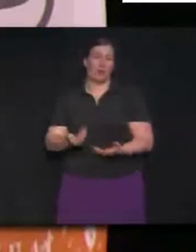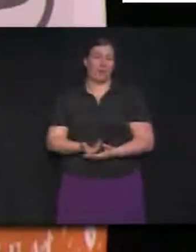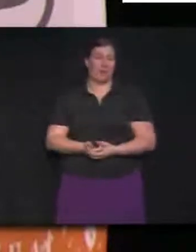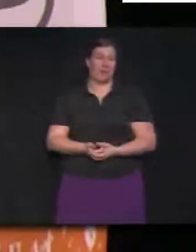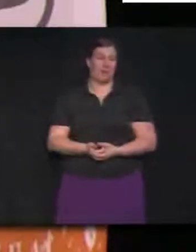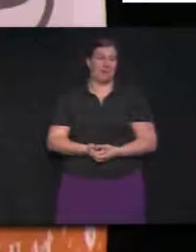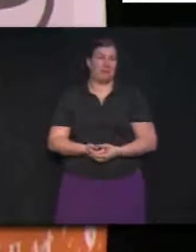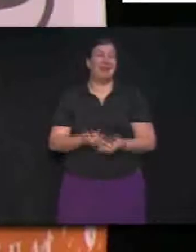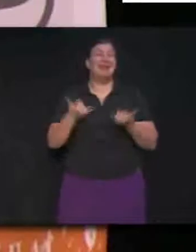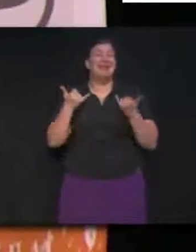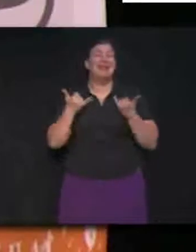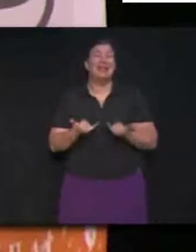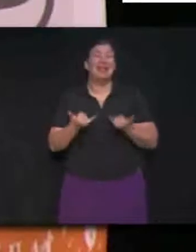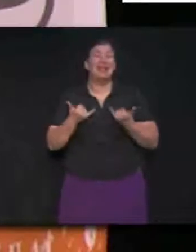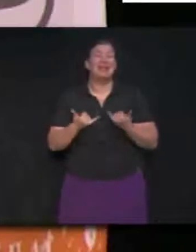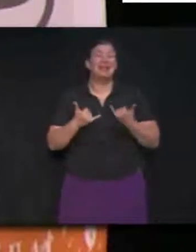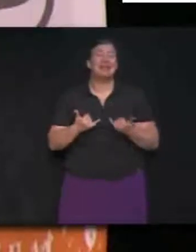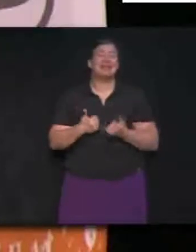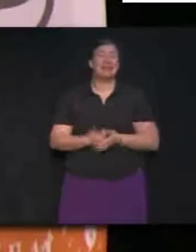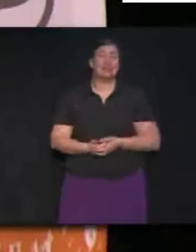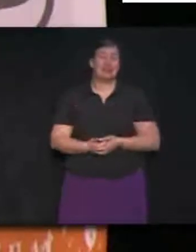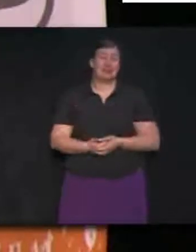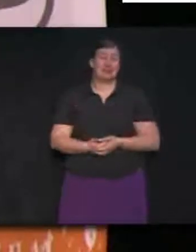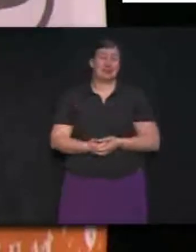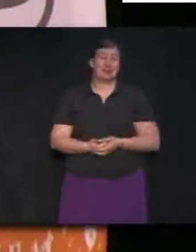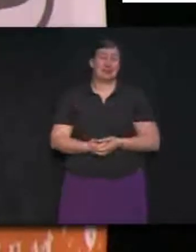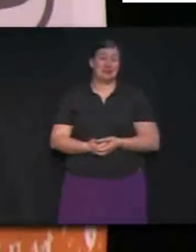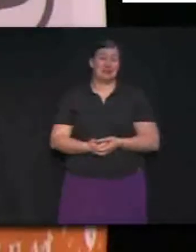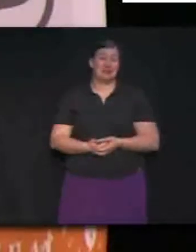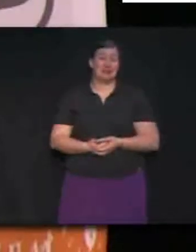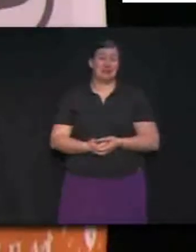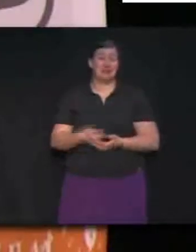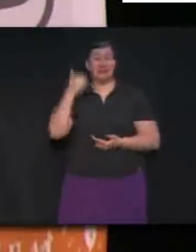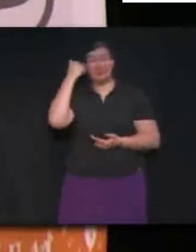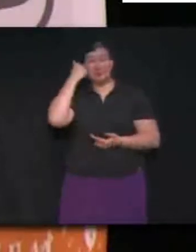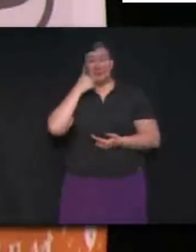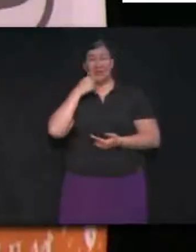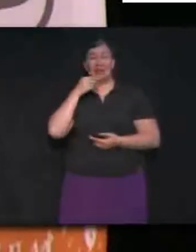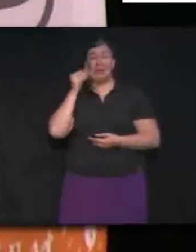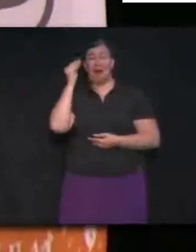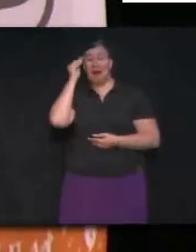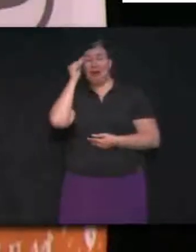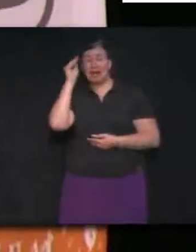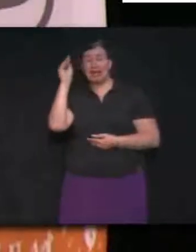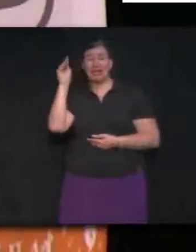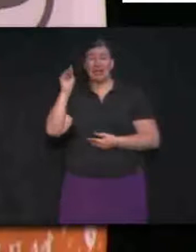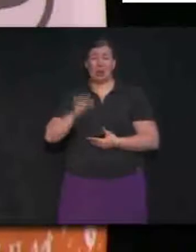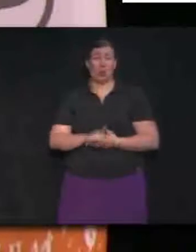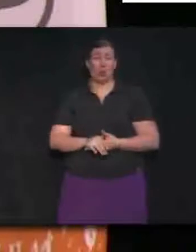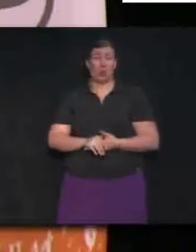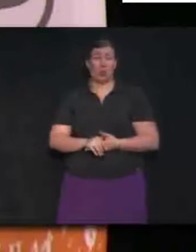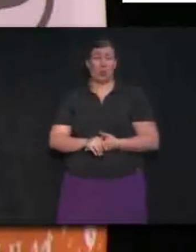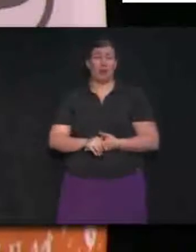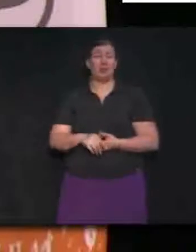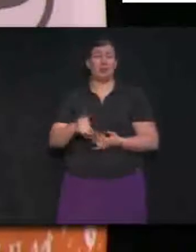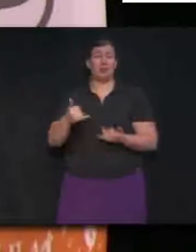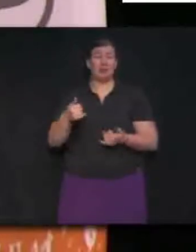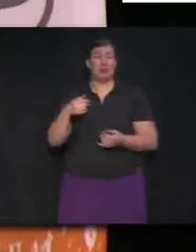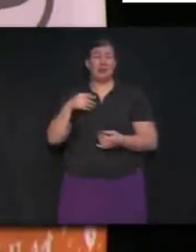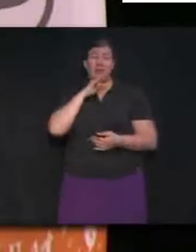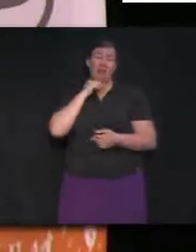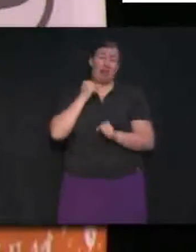zwar jetzt am besten schon lieber Akkreditierung ihr werdet gleich viel zu tun